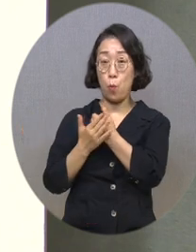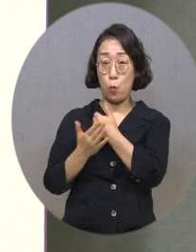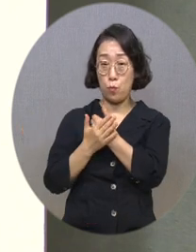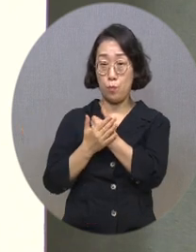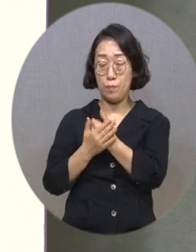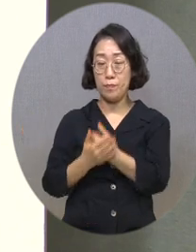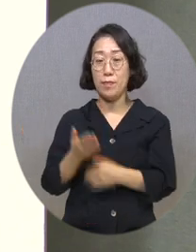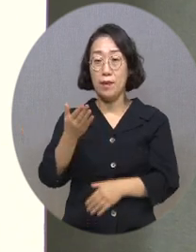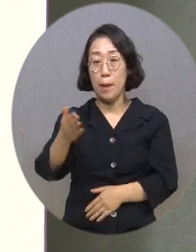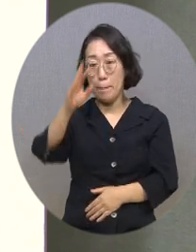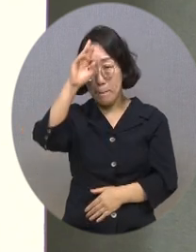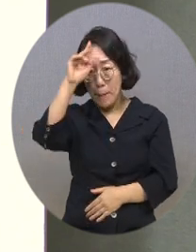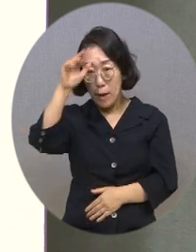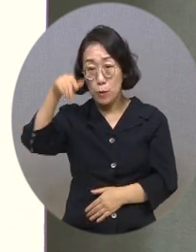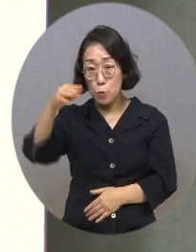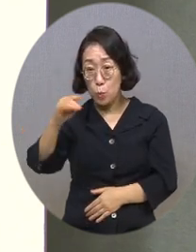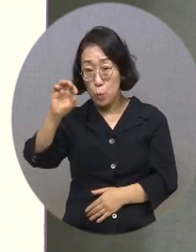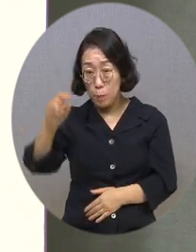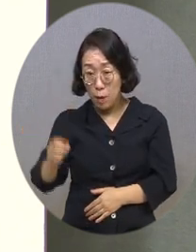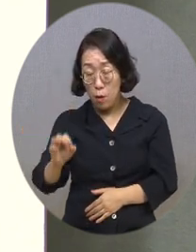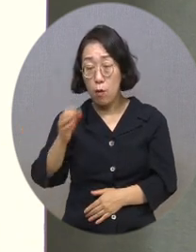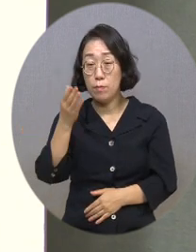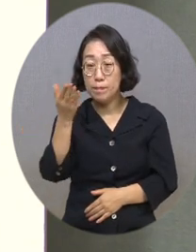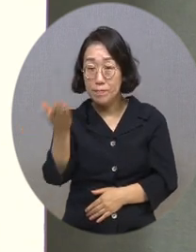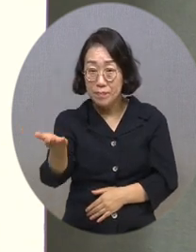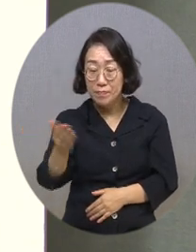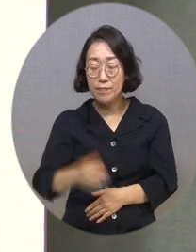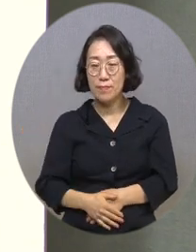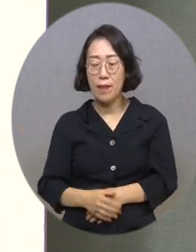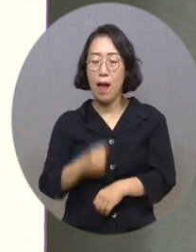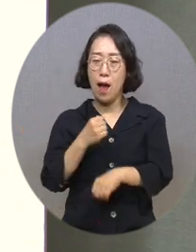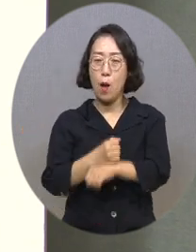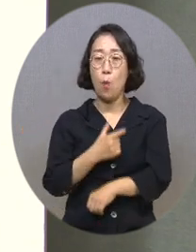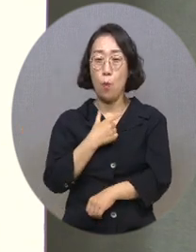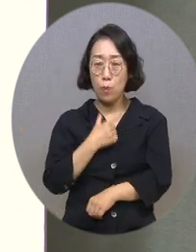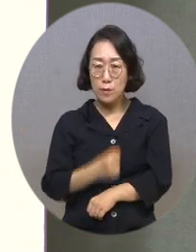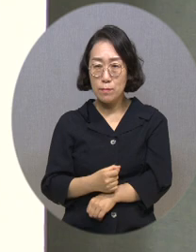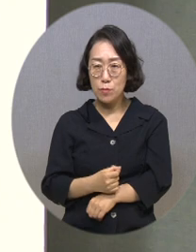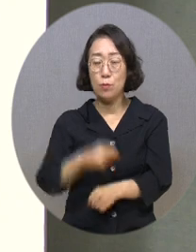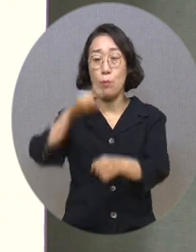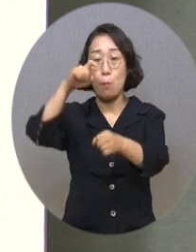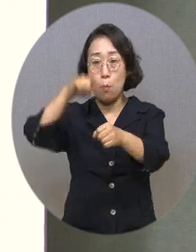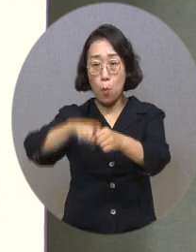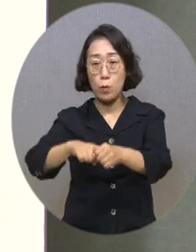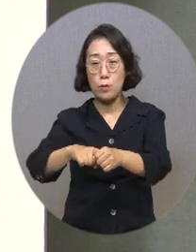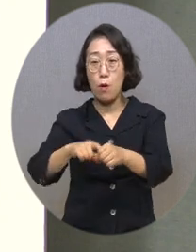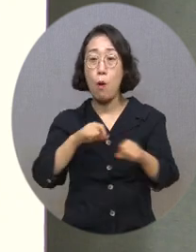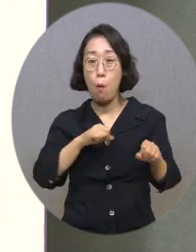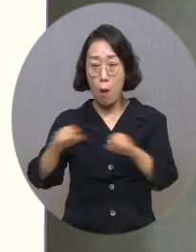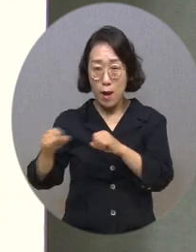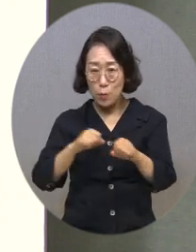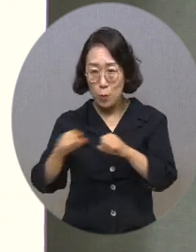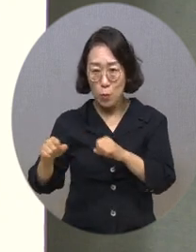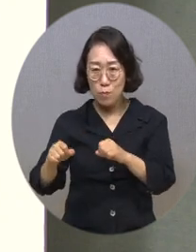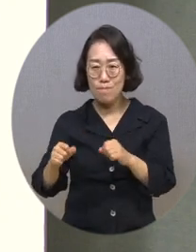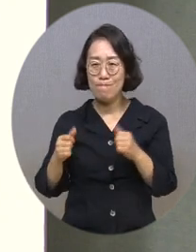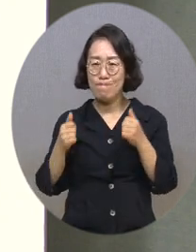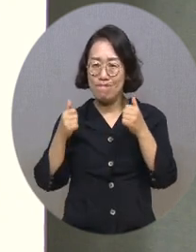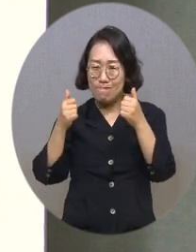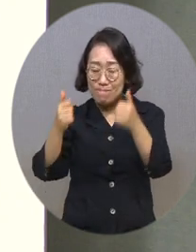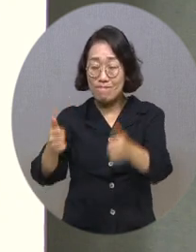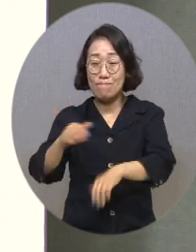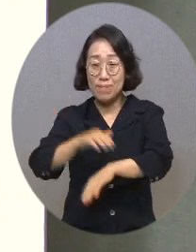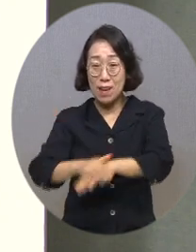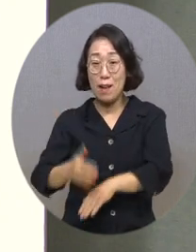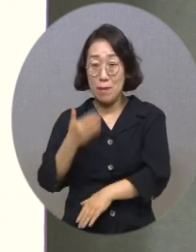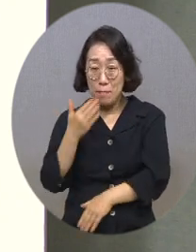우리 박종명 시민 기자께서는 본인이 하고자 하는 어떤 목적에 아주 매진할 수 있는 계기가 돼서